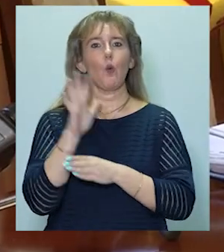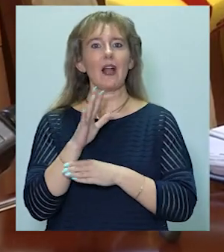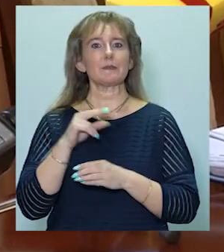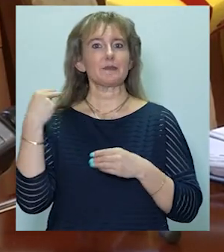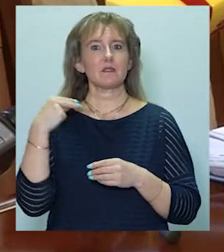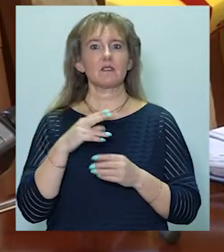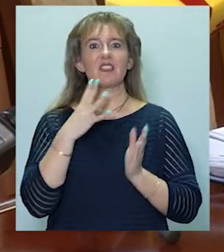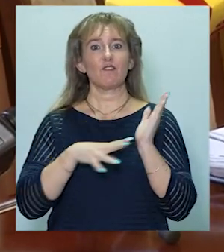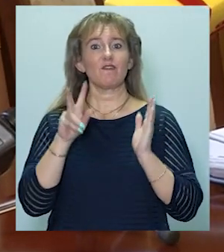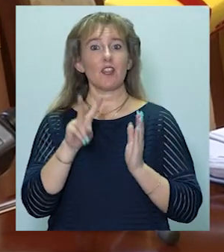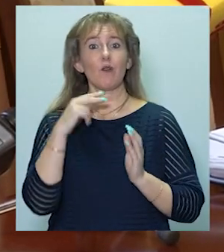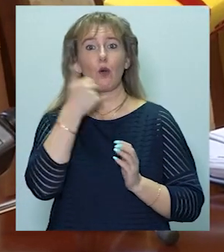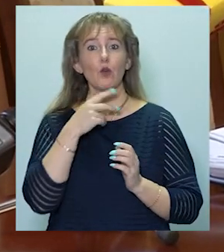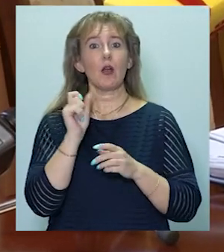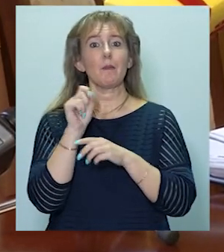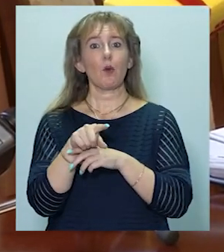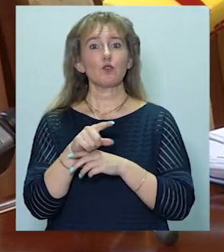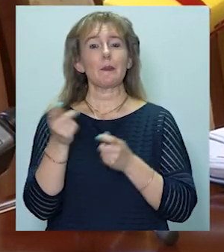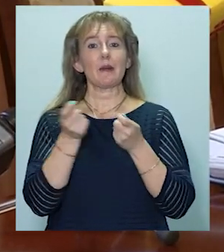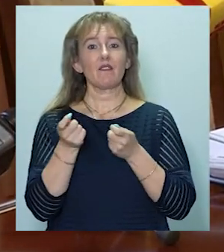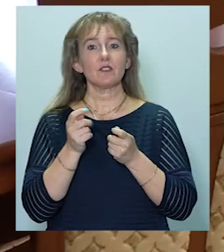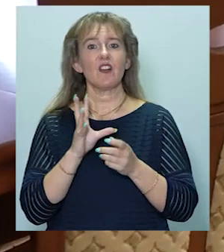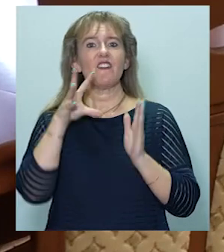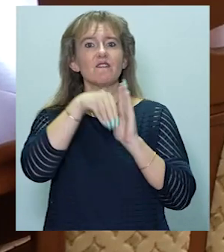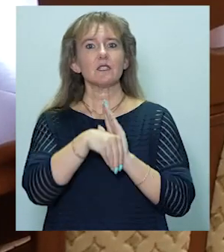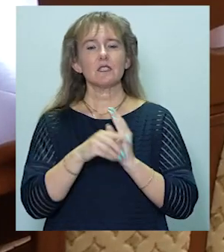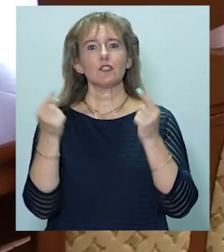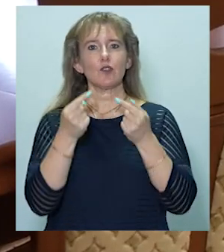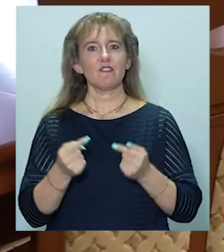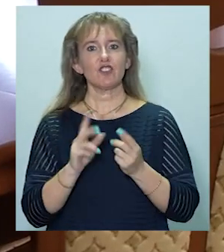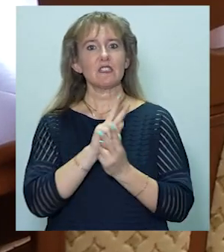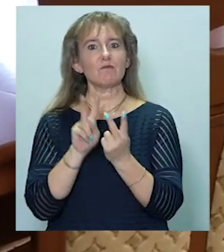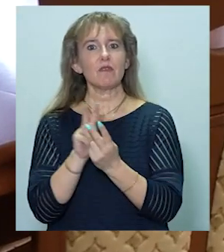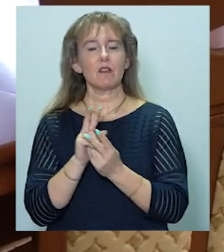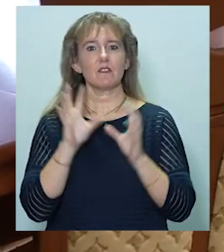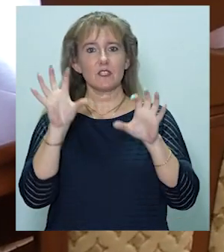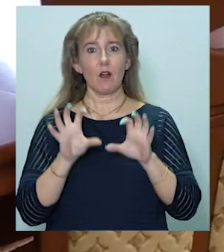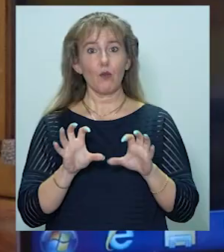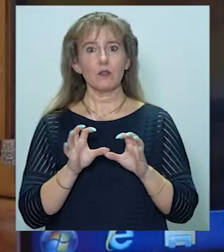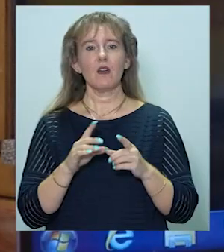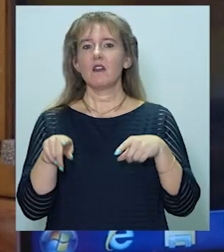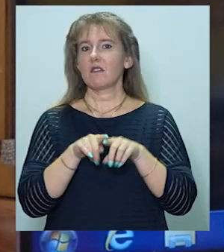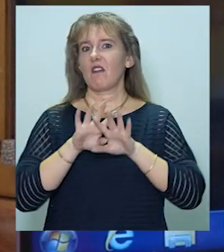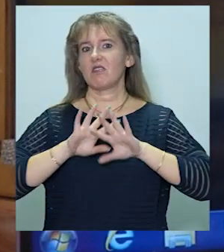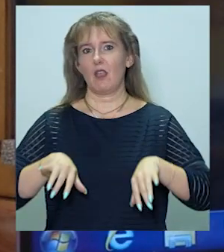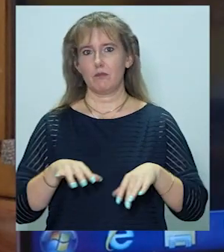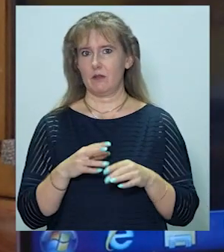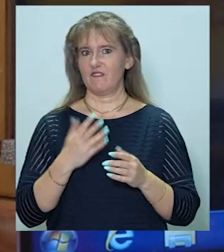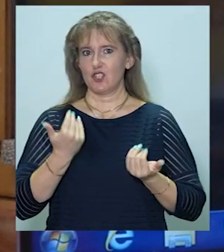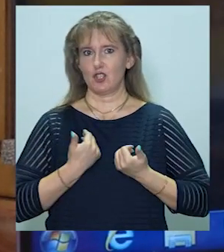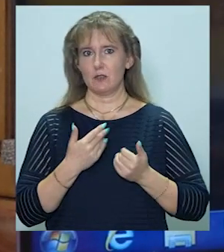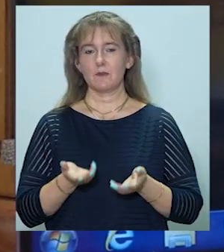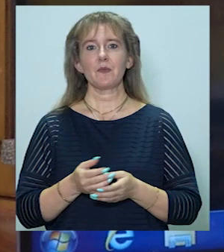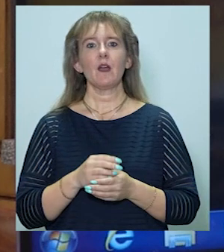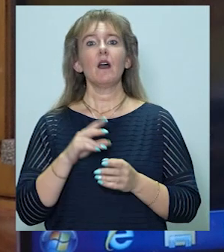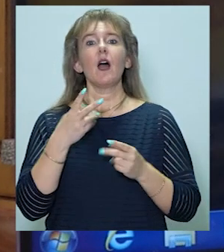от 92 года, который поручает правительству внести соответствующие изменения в законодательство, так и не был воплощен в